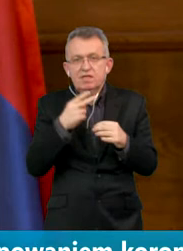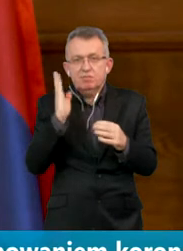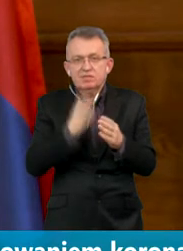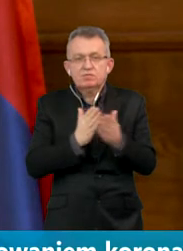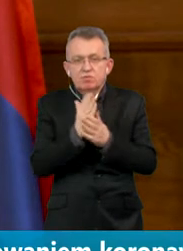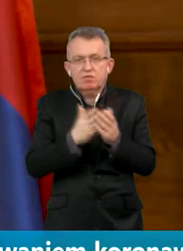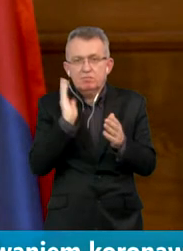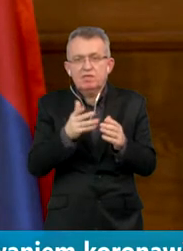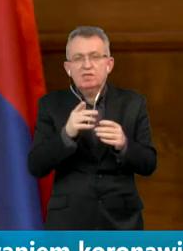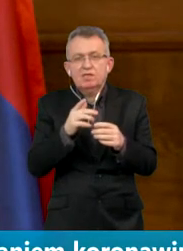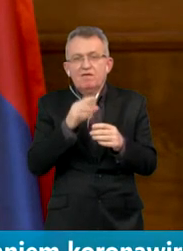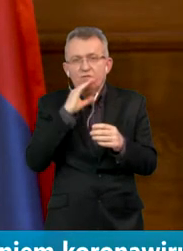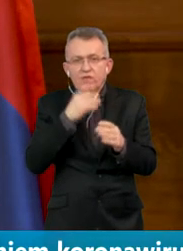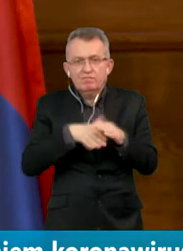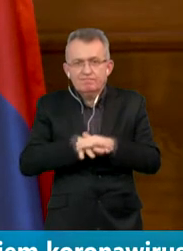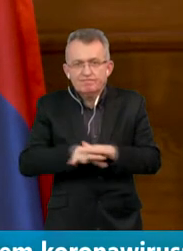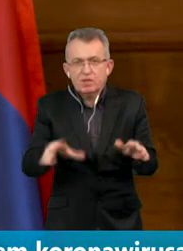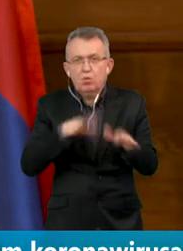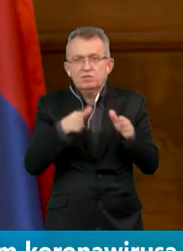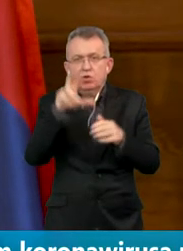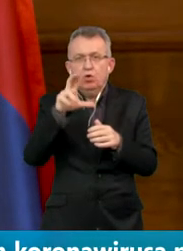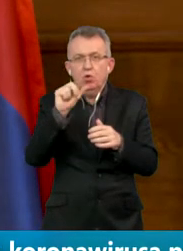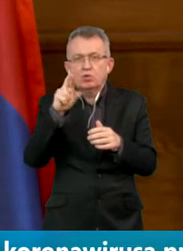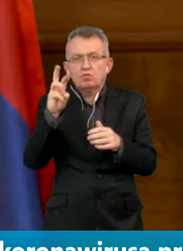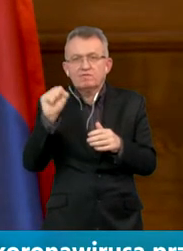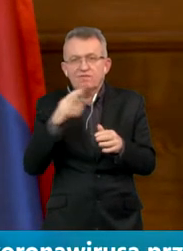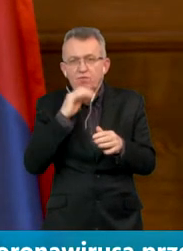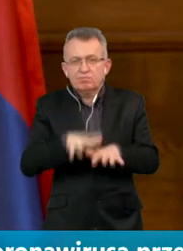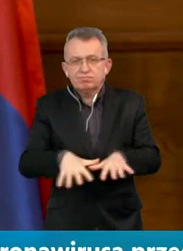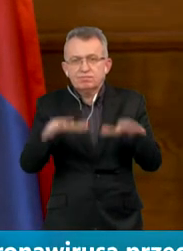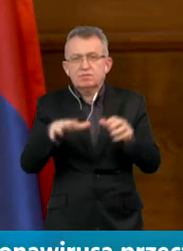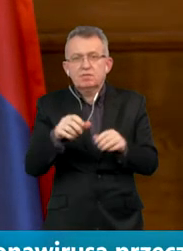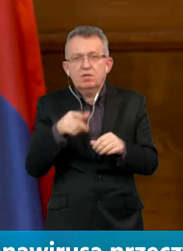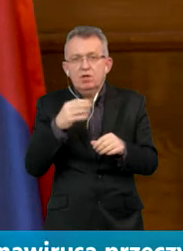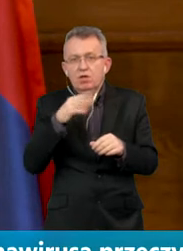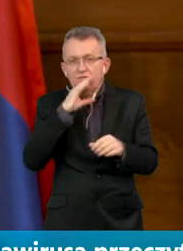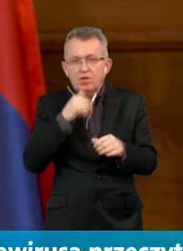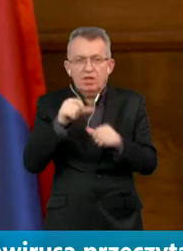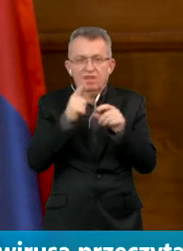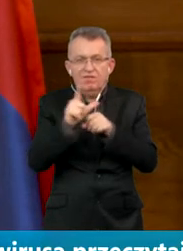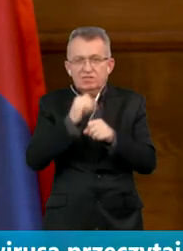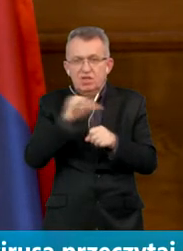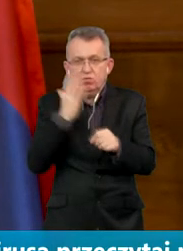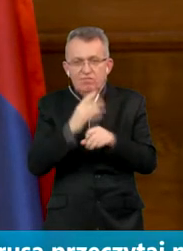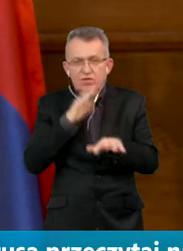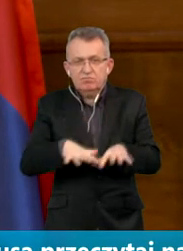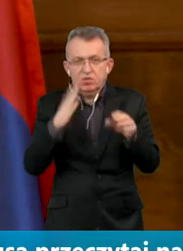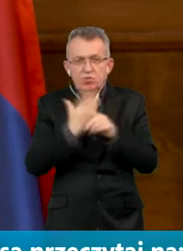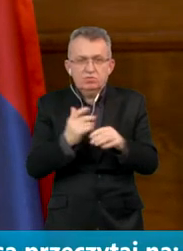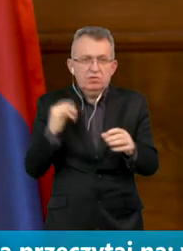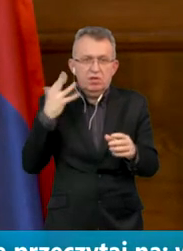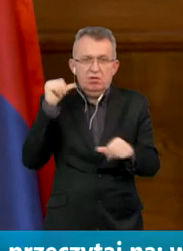za stan dróg zajmą się ciekiem wodnym na ulicy Chorzowskiej? Od 12 lat ulicą płynie rzeka, nikt z tym nic nie robi, mamy XXI